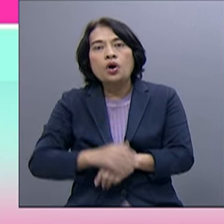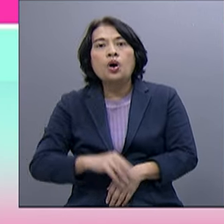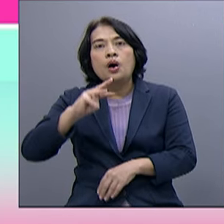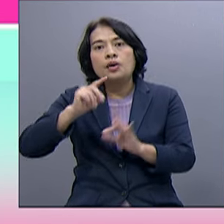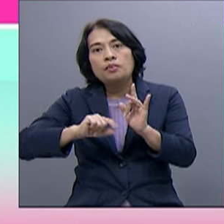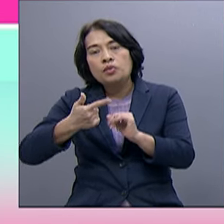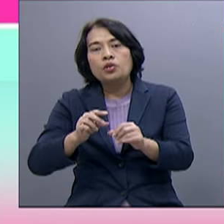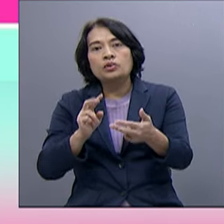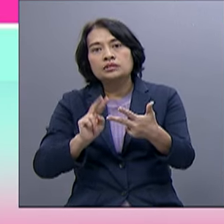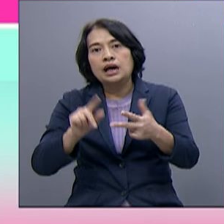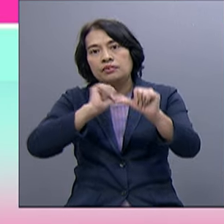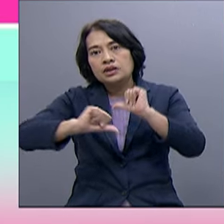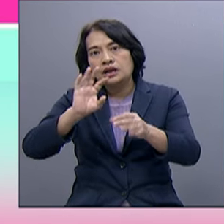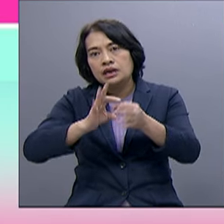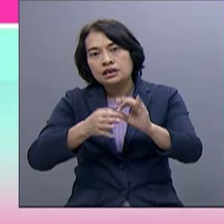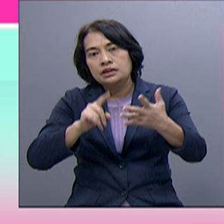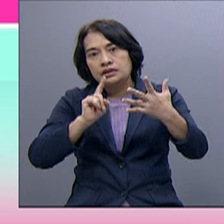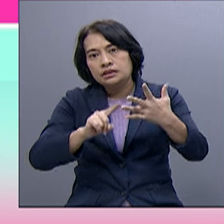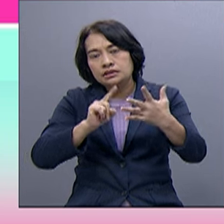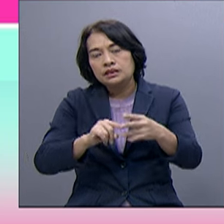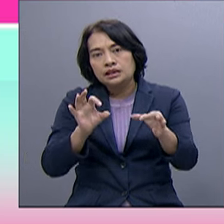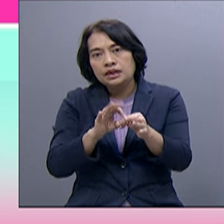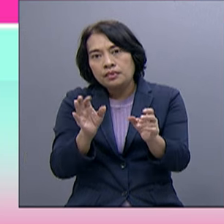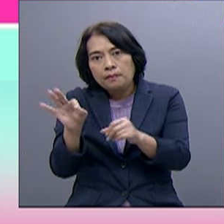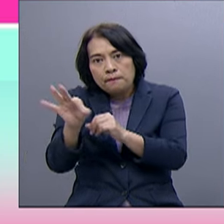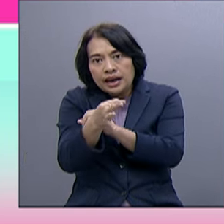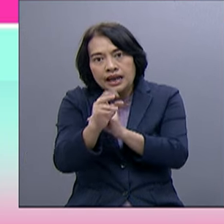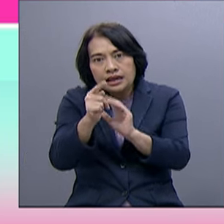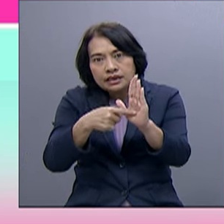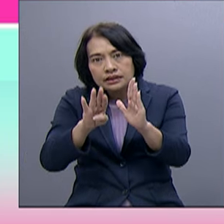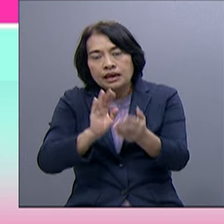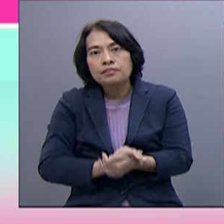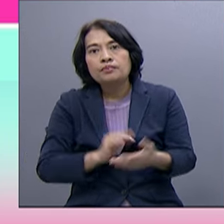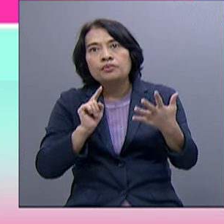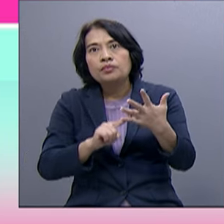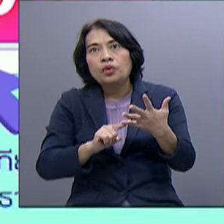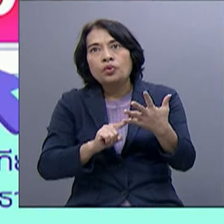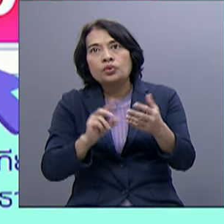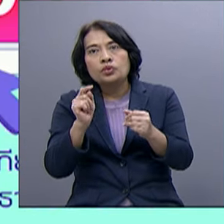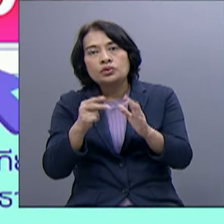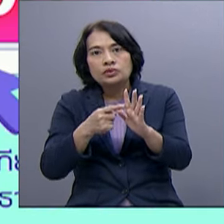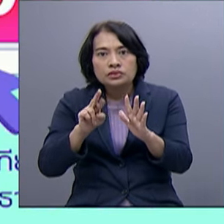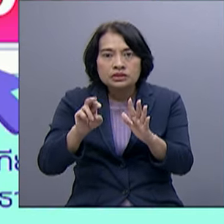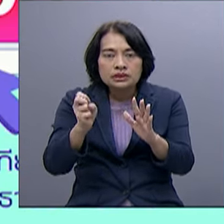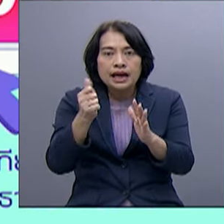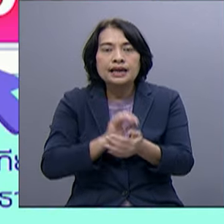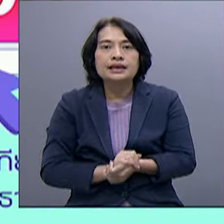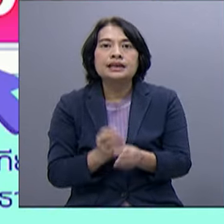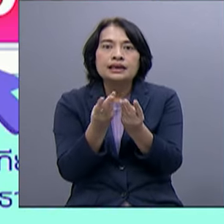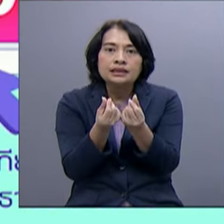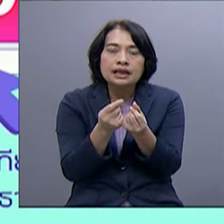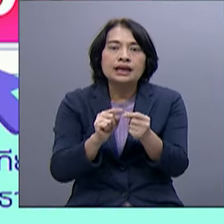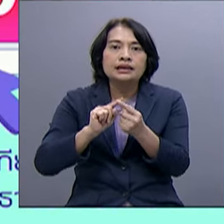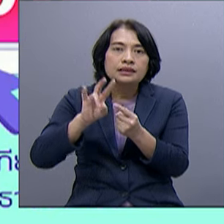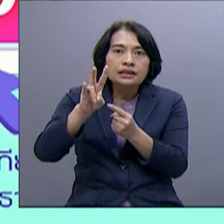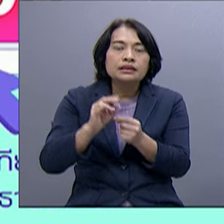าสตร์การกีฬา4แมลงทับ5ทราย6คณิตศาสตร์ในธรรมชาติ7โรคมือเท้าปากครับ